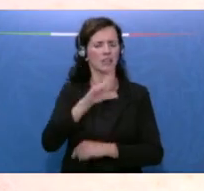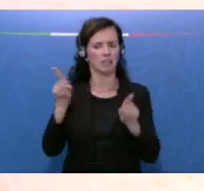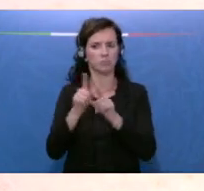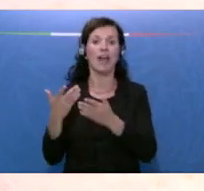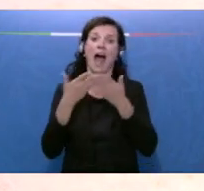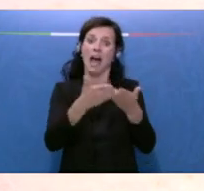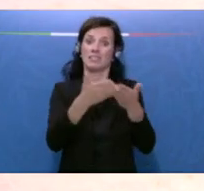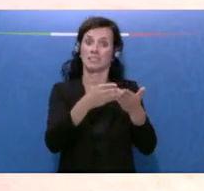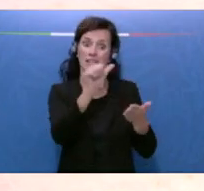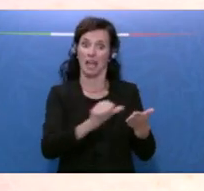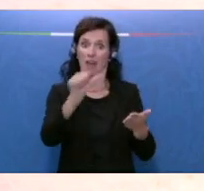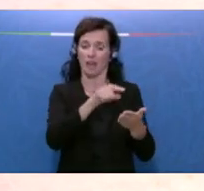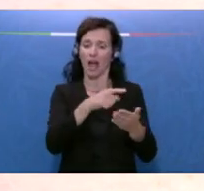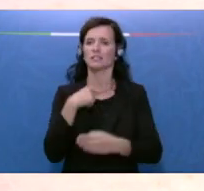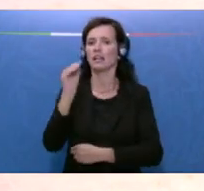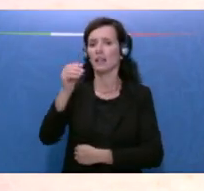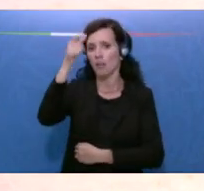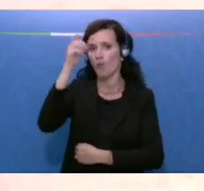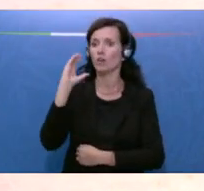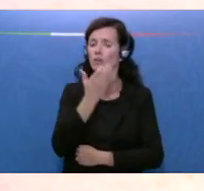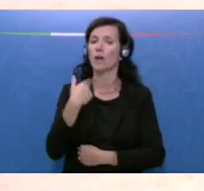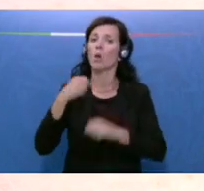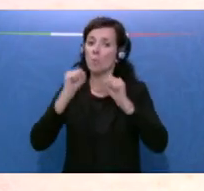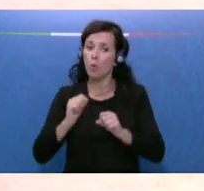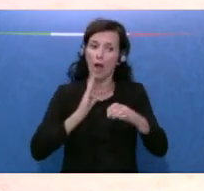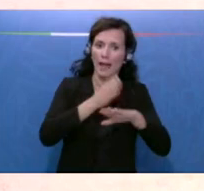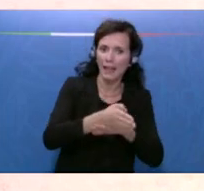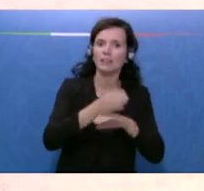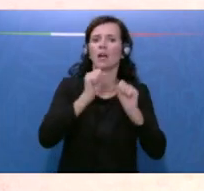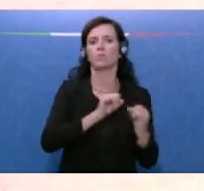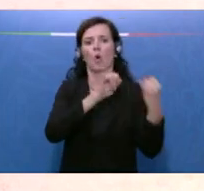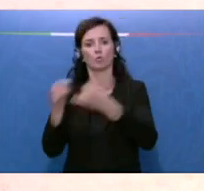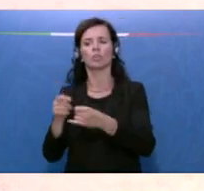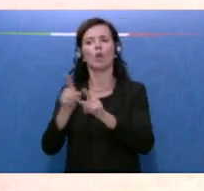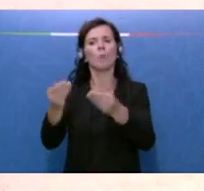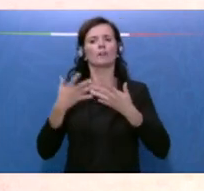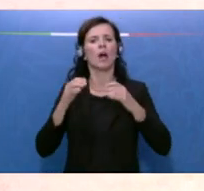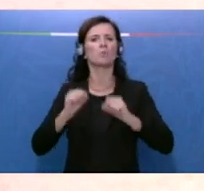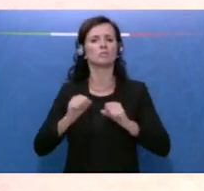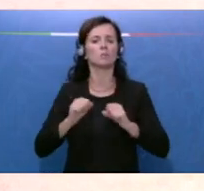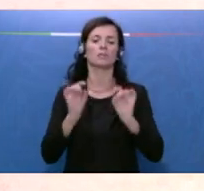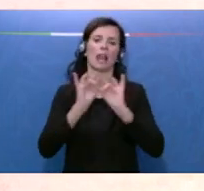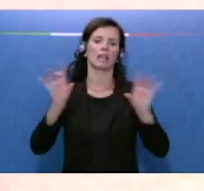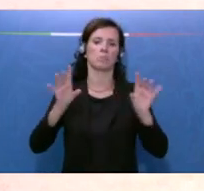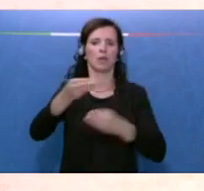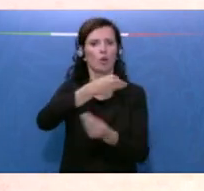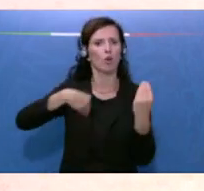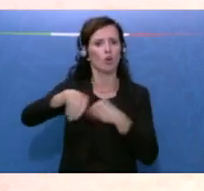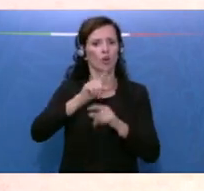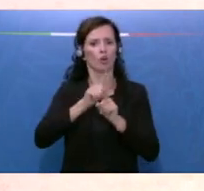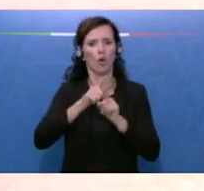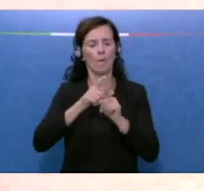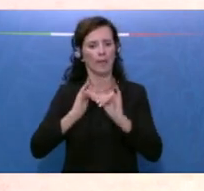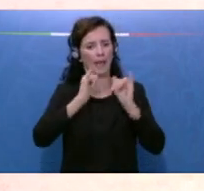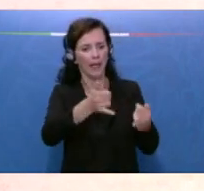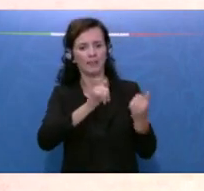di poter entrare e uscire e altre quindi libertà di movimento in sostanza quindi non è semplice questo